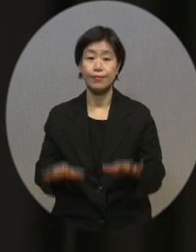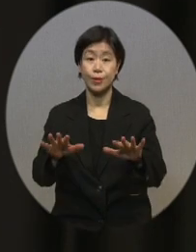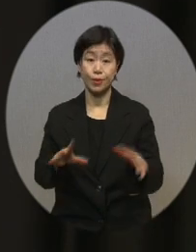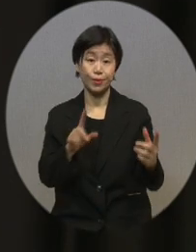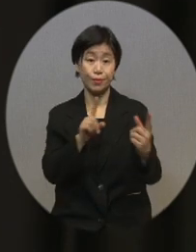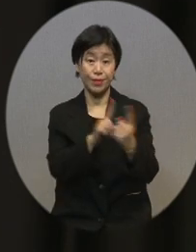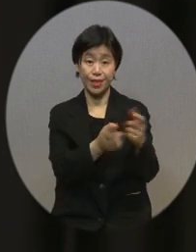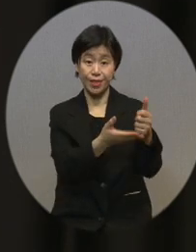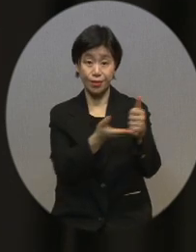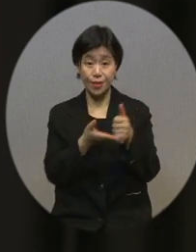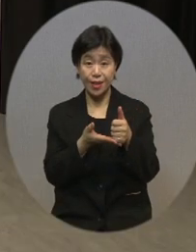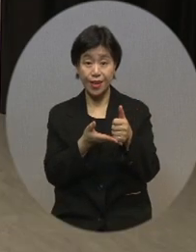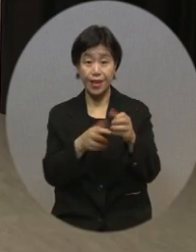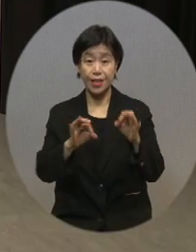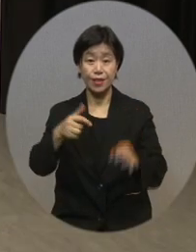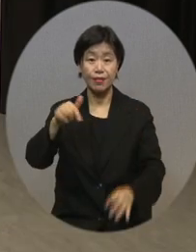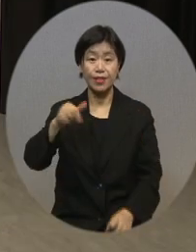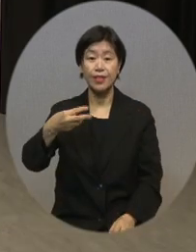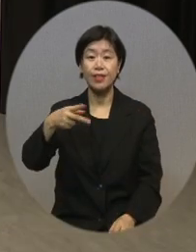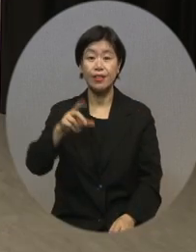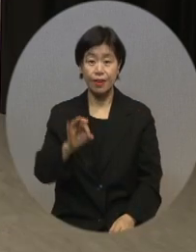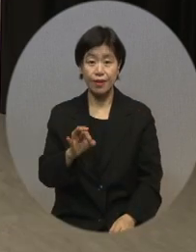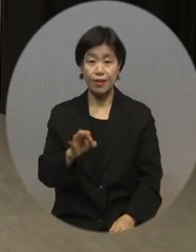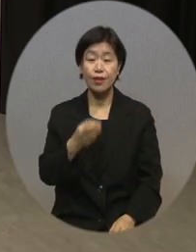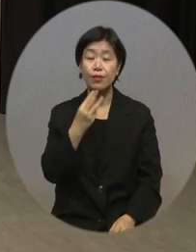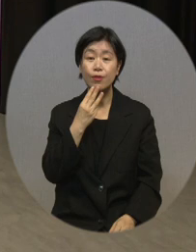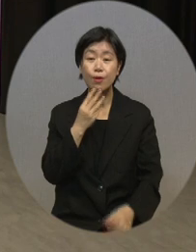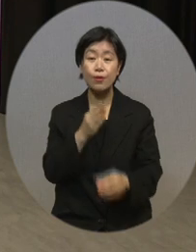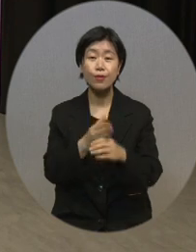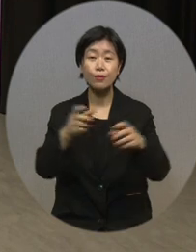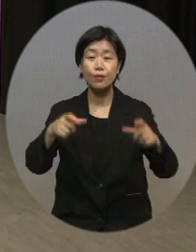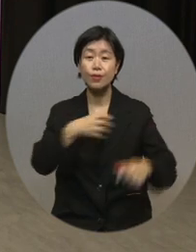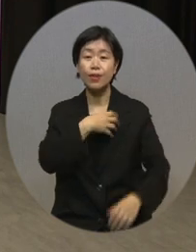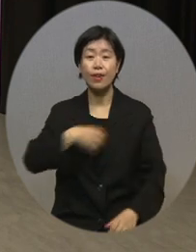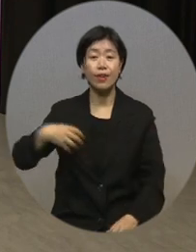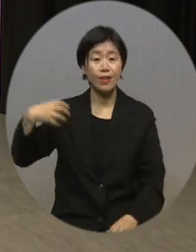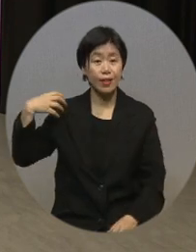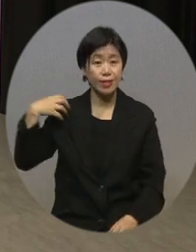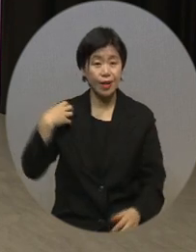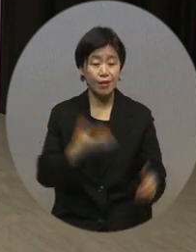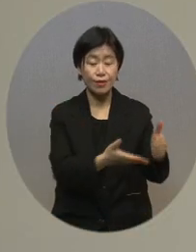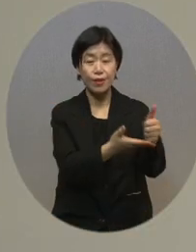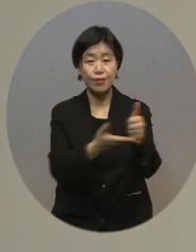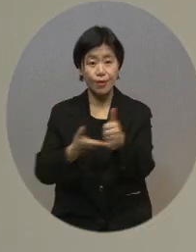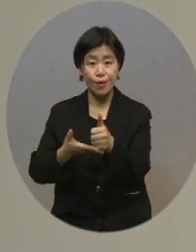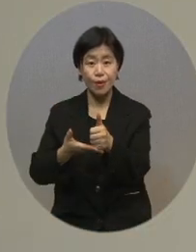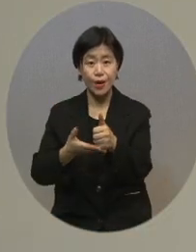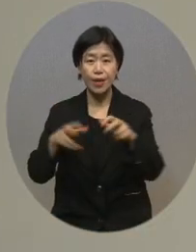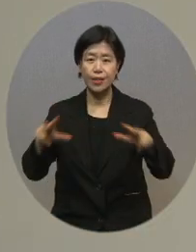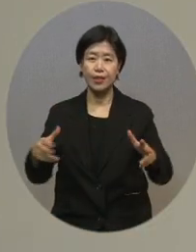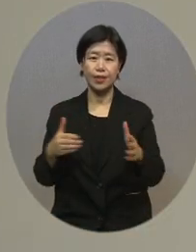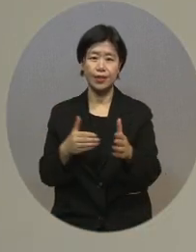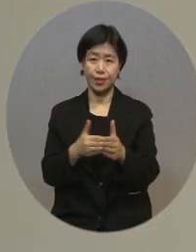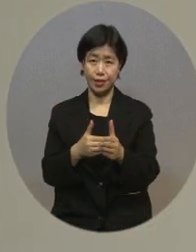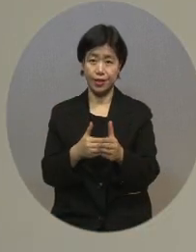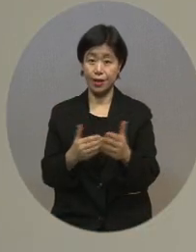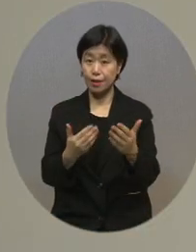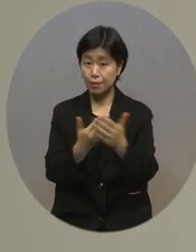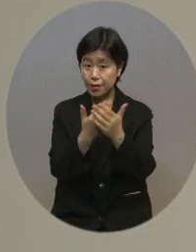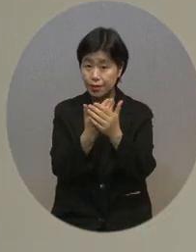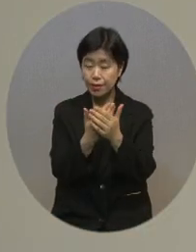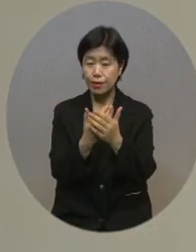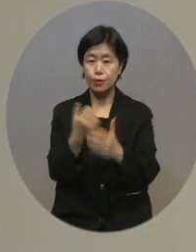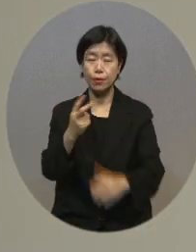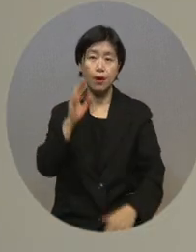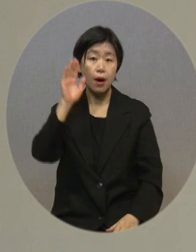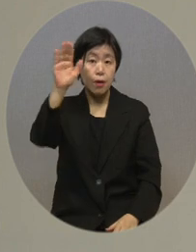만남 초대에는 김길성 서울 중구청장을 모시고 그동안의 중구의